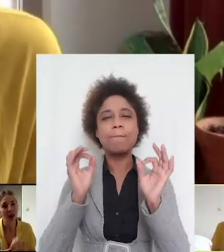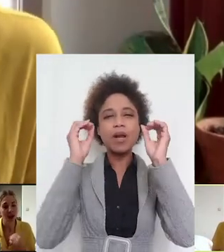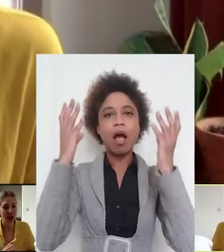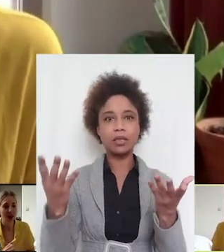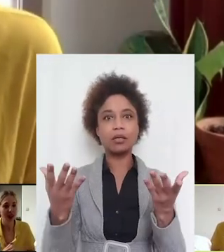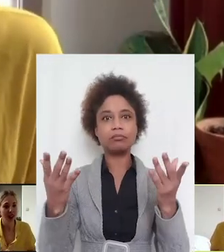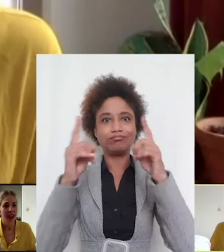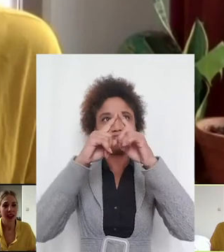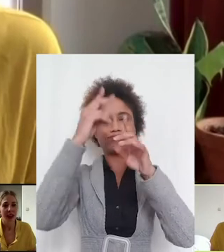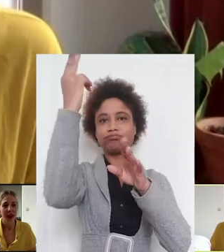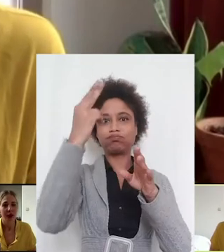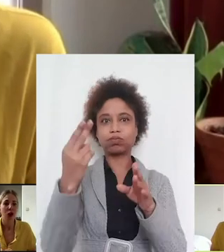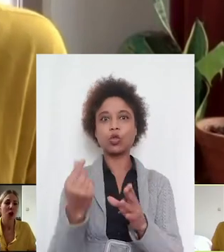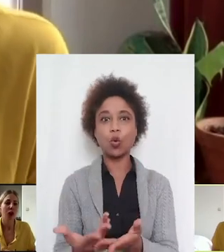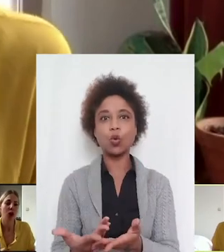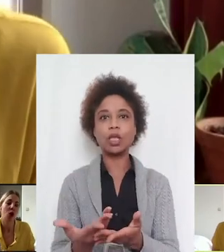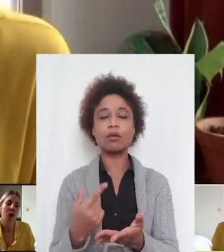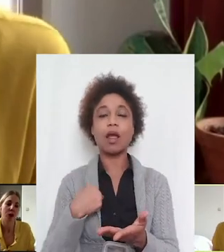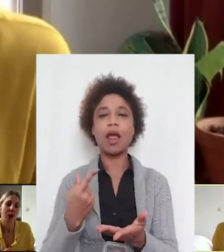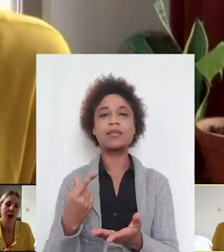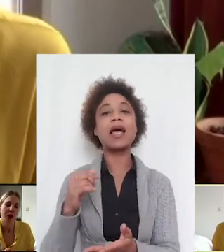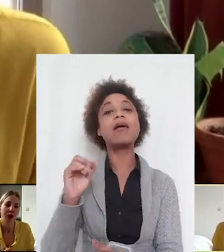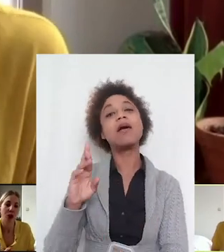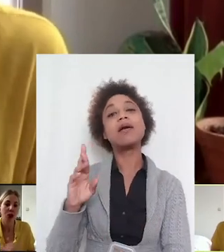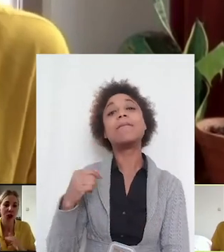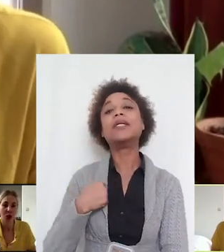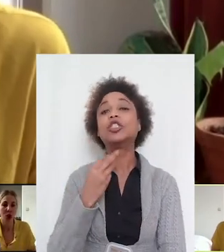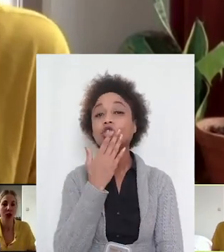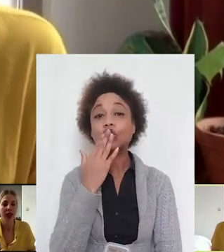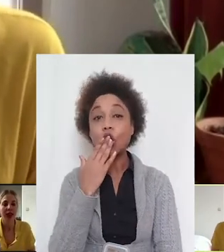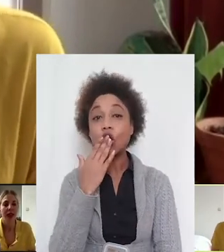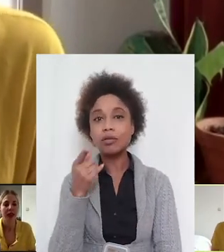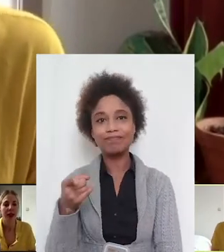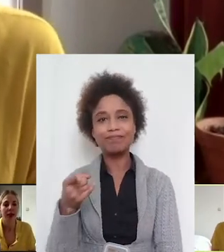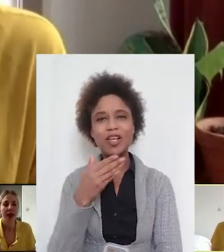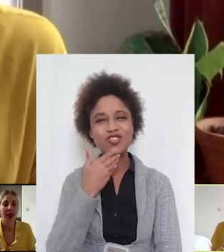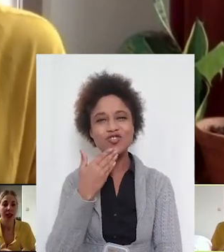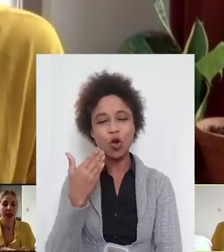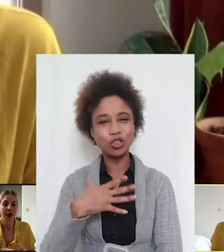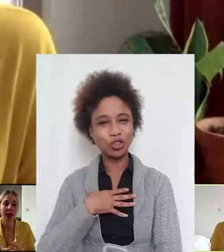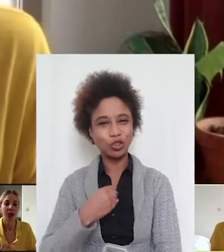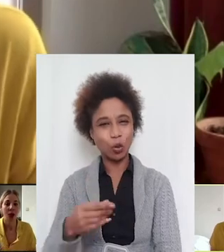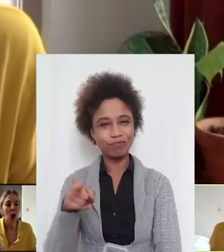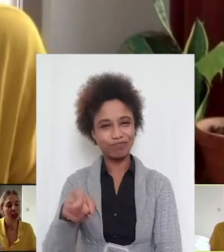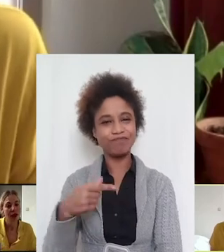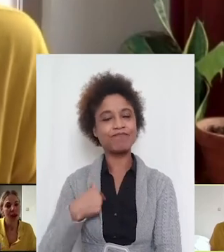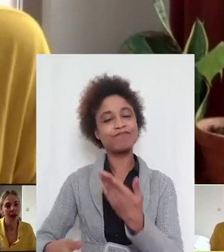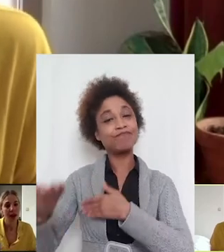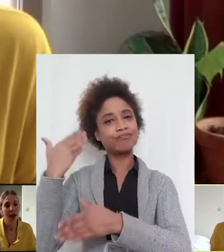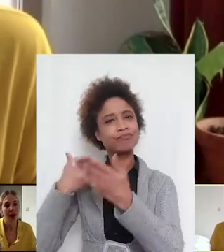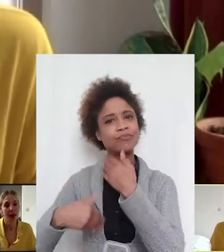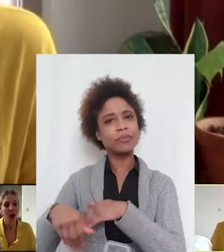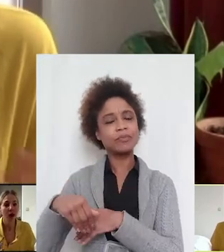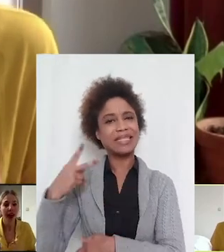Bram Suiker vertolkte de rol van jongste zoon, die in het verleden een psychose heeft gehad